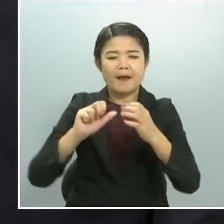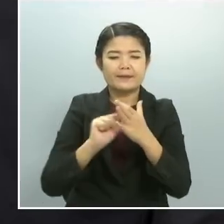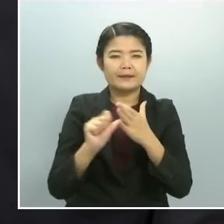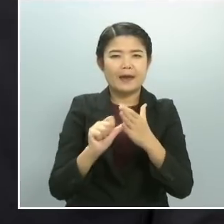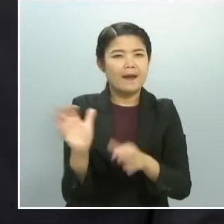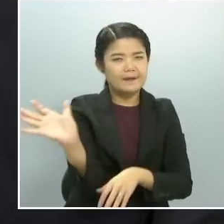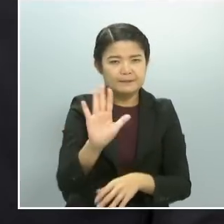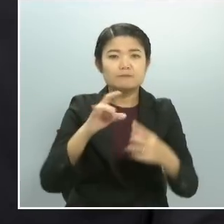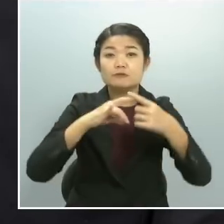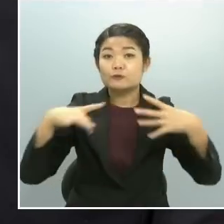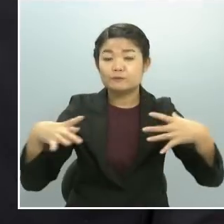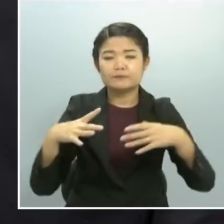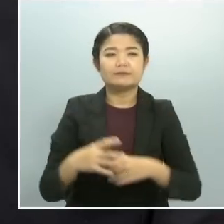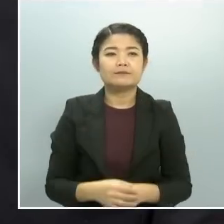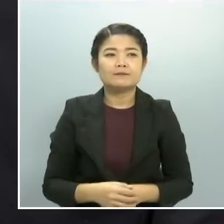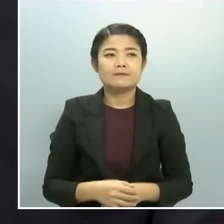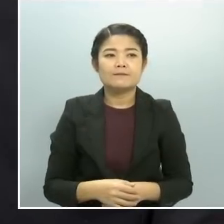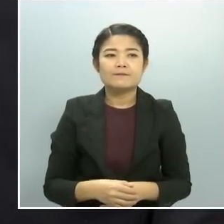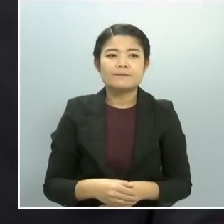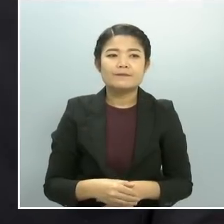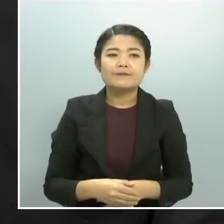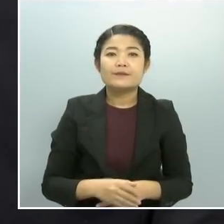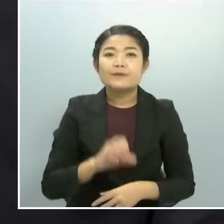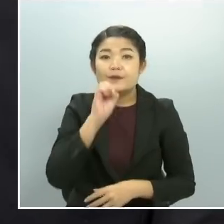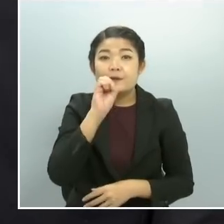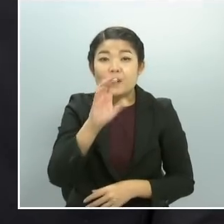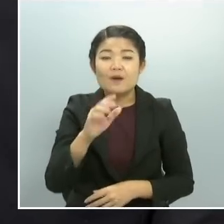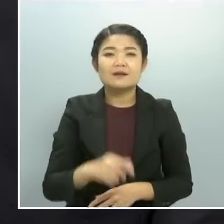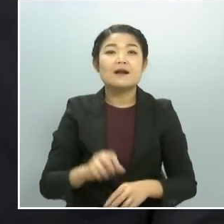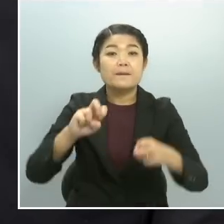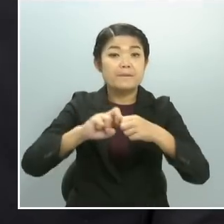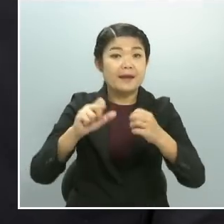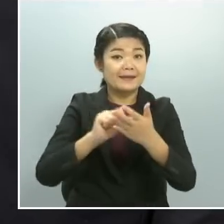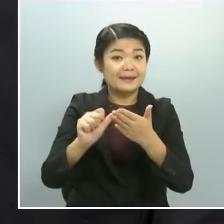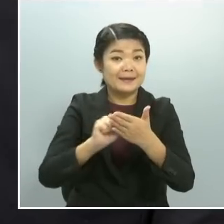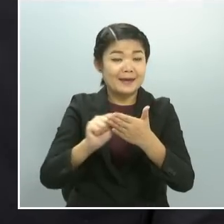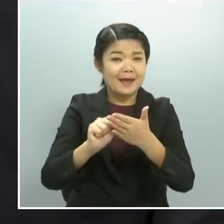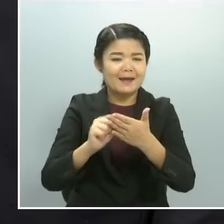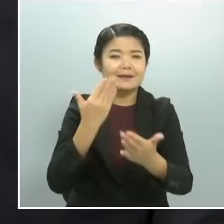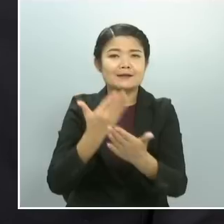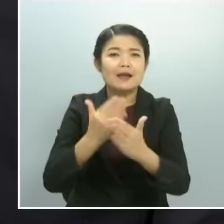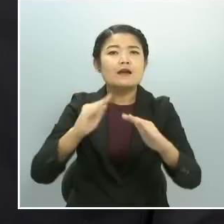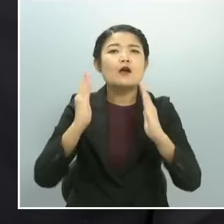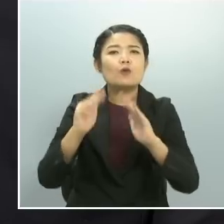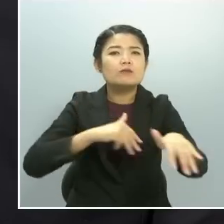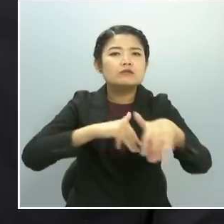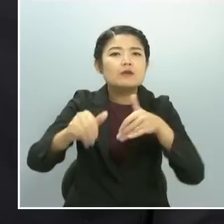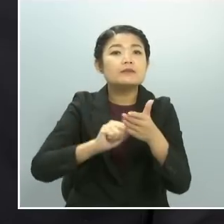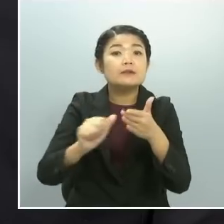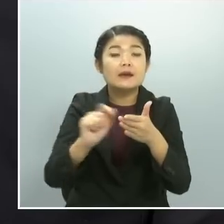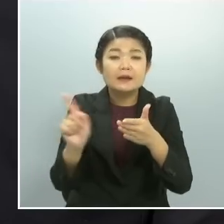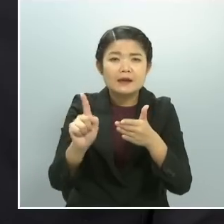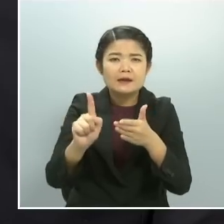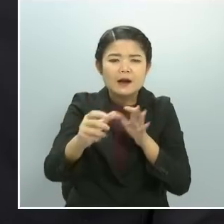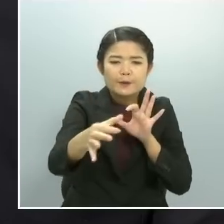ชีพคุณอิศเรศเนี่ยระบุการแก้ปัญหาค่าครองชีพประชาชนเนี่ยต้องแก้ไขกลไกการผูก